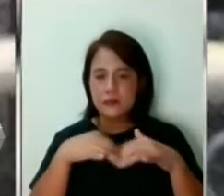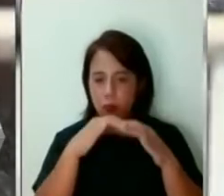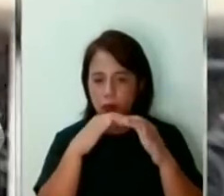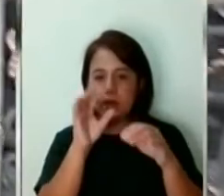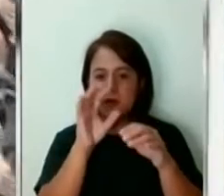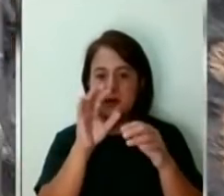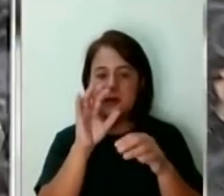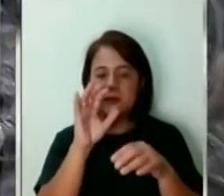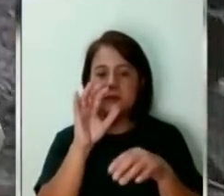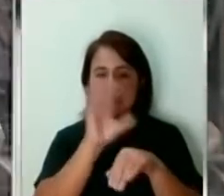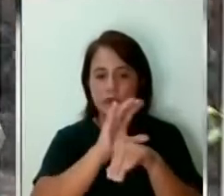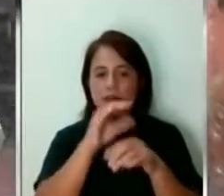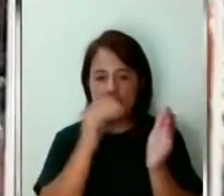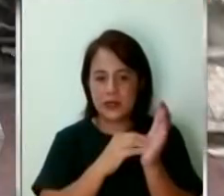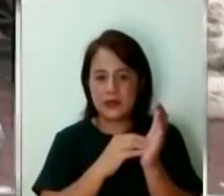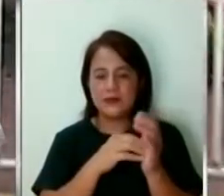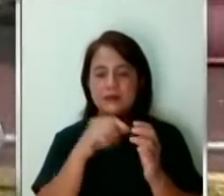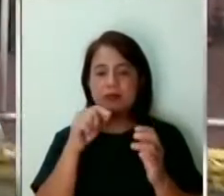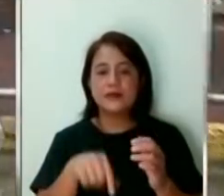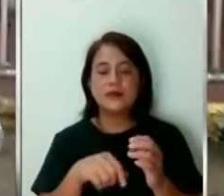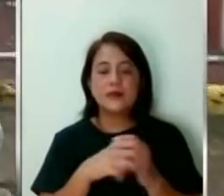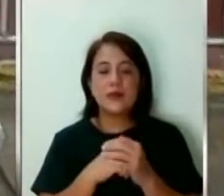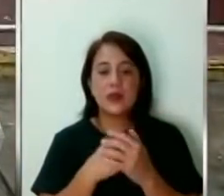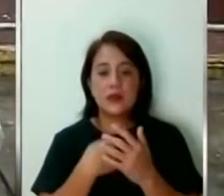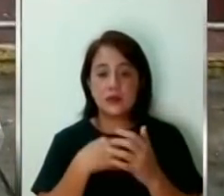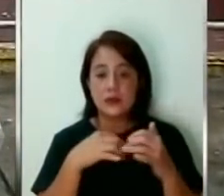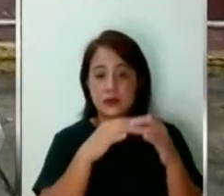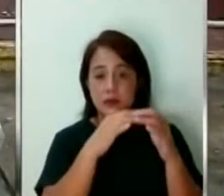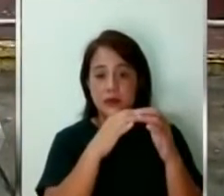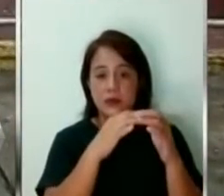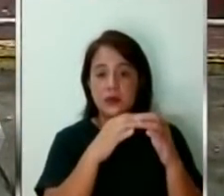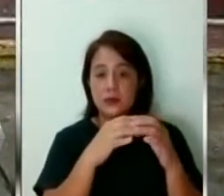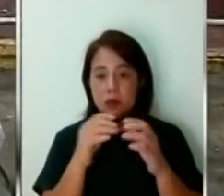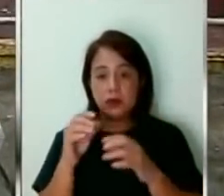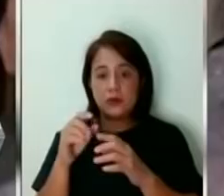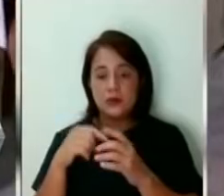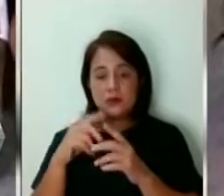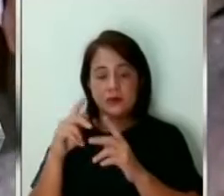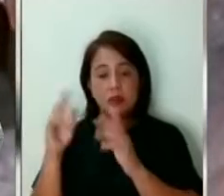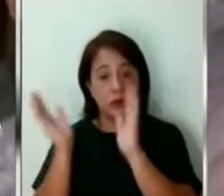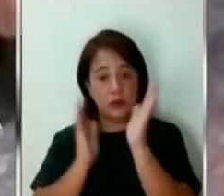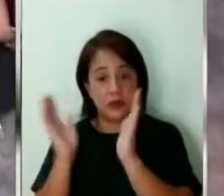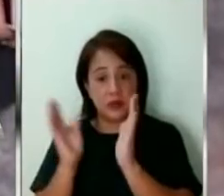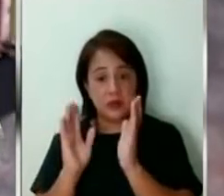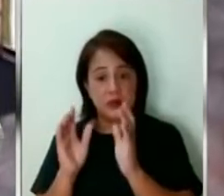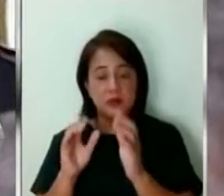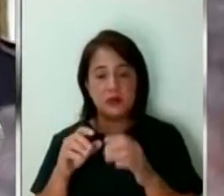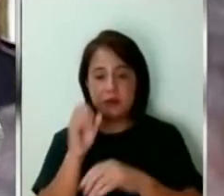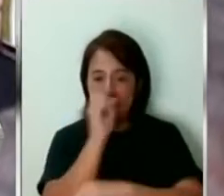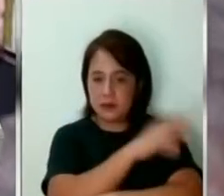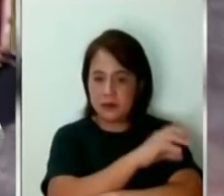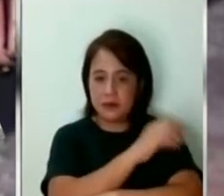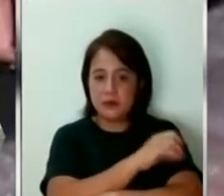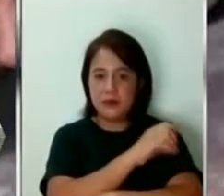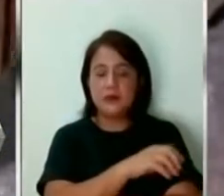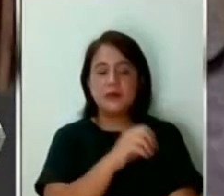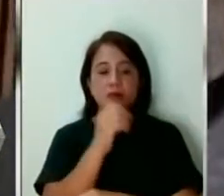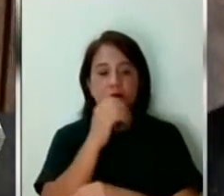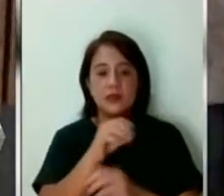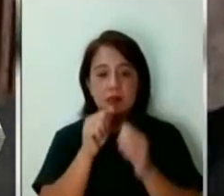kumbento. Habang itinatayo ito, hindi titigil ang mga spiritual services tulad ng binyag, blessing of the dead at maging